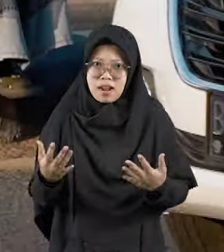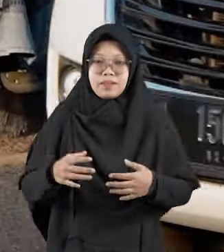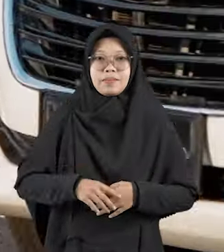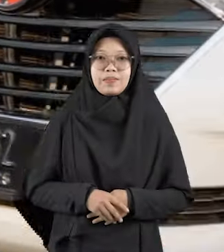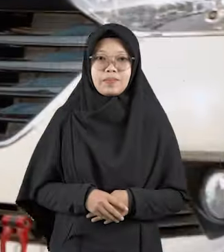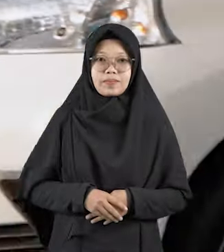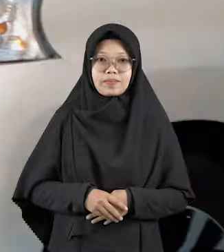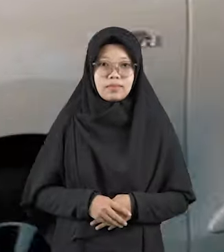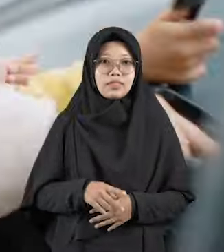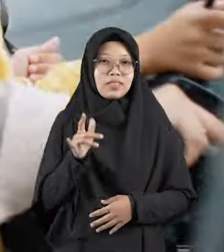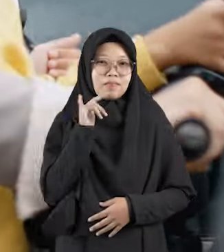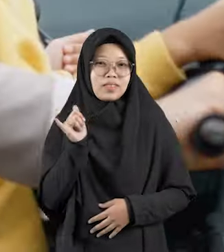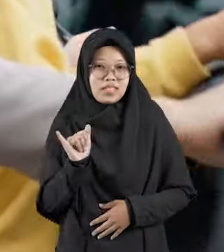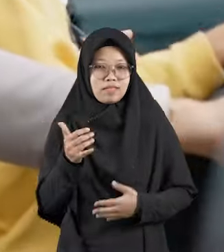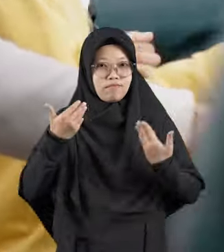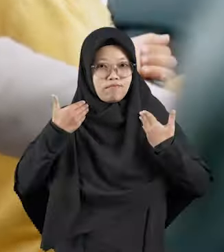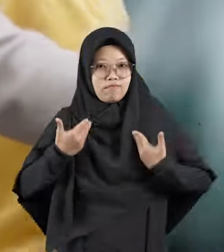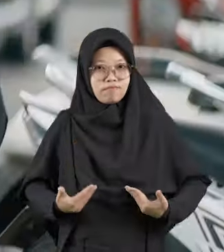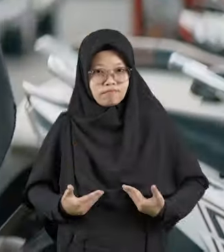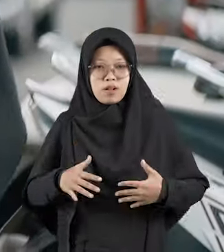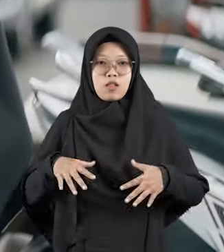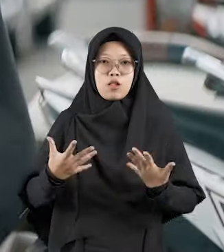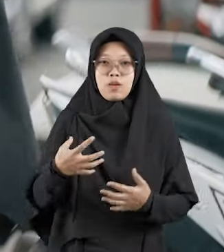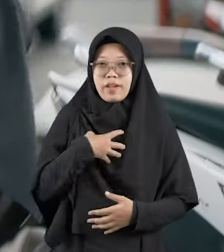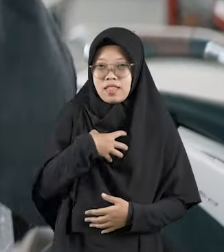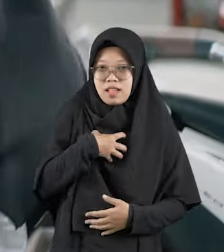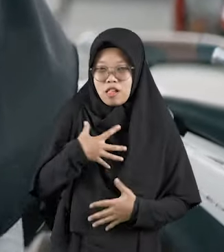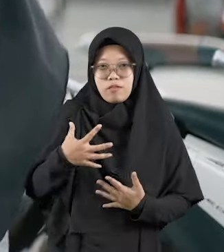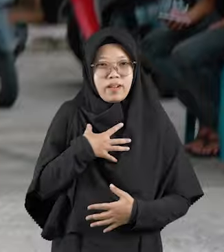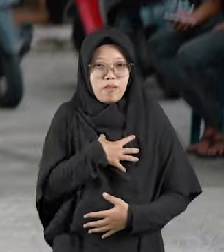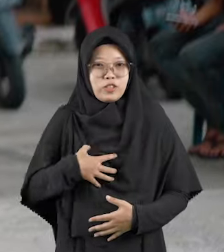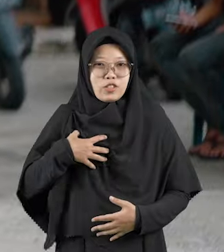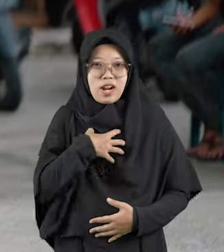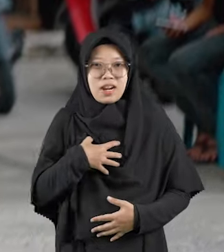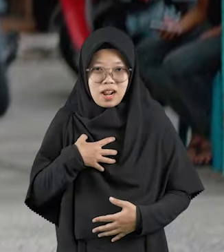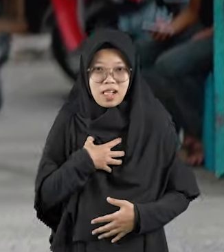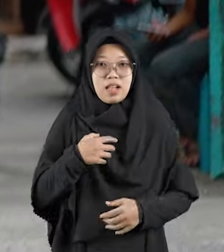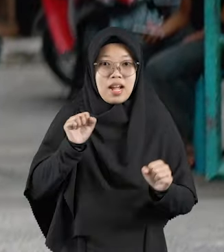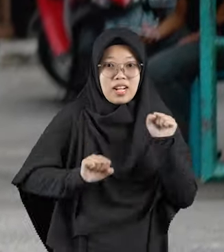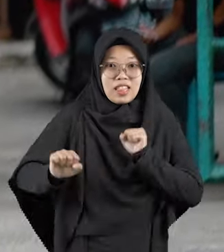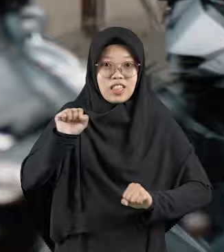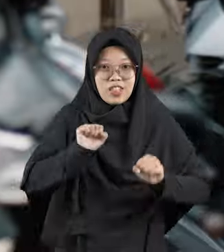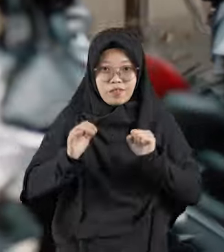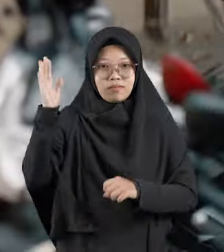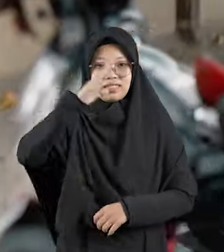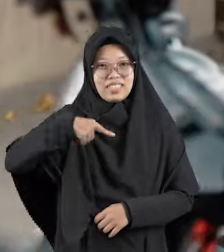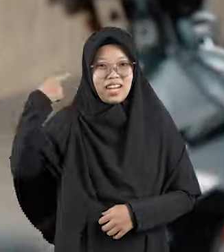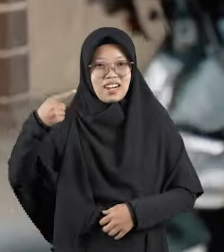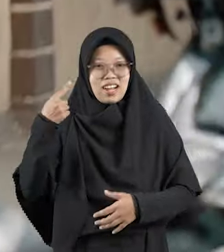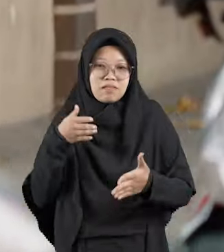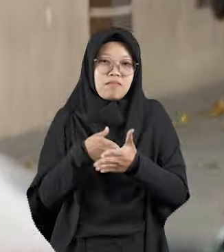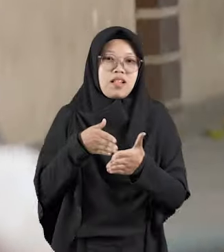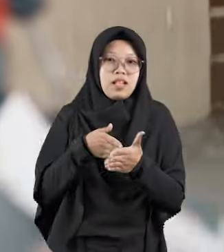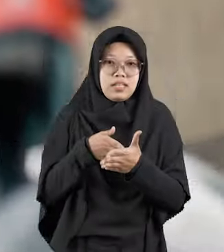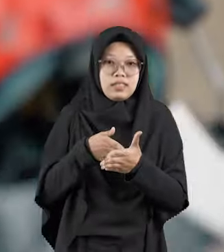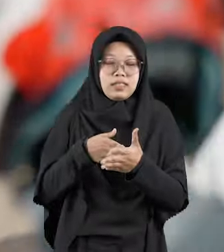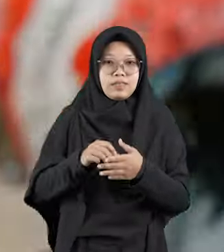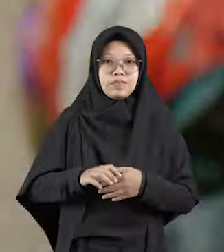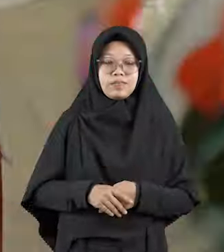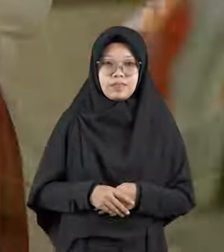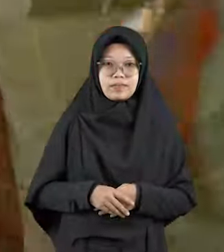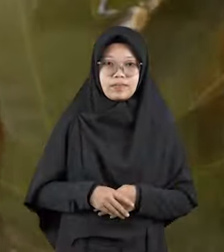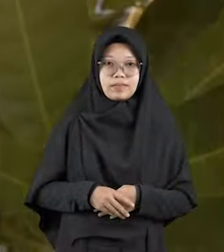memiliki keterbatasan, baik kondisi fisik, mental, atau emosional, yang membatasi aktivitas mereka dalam